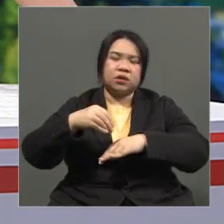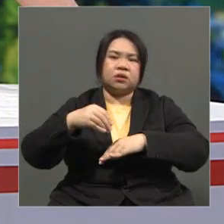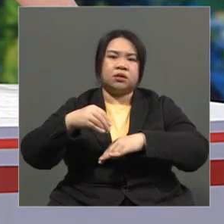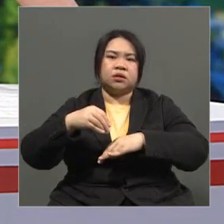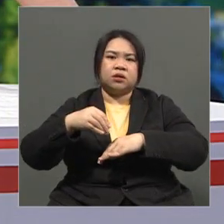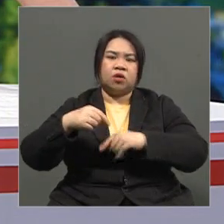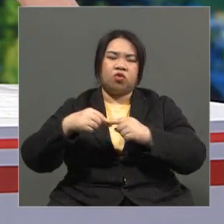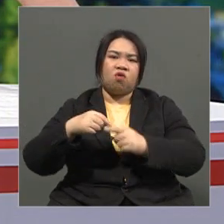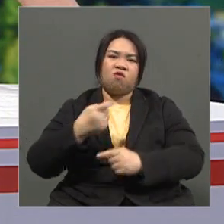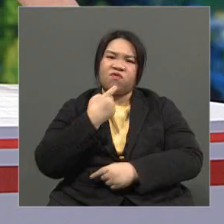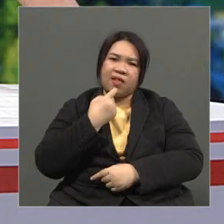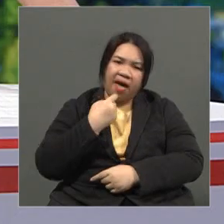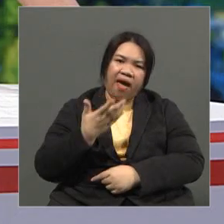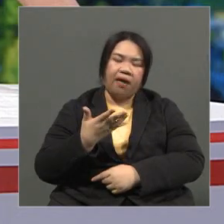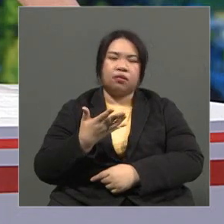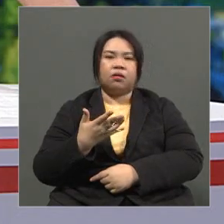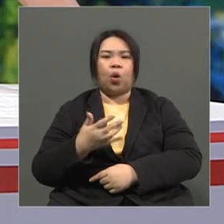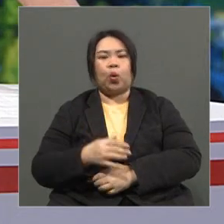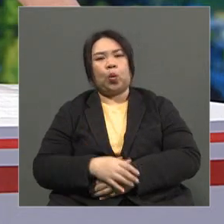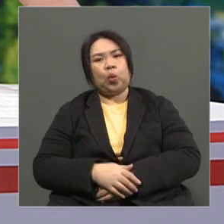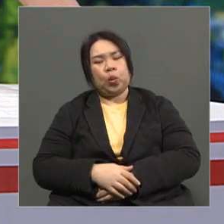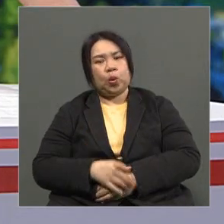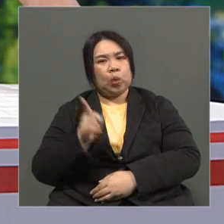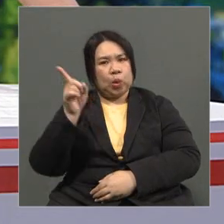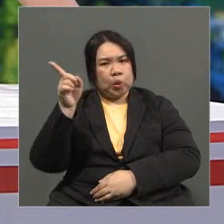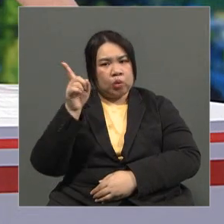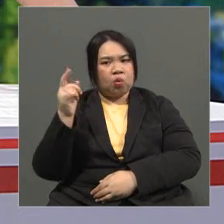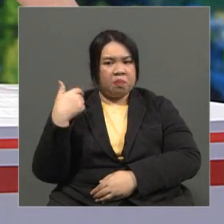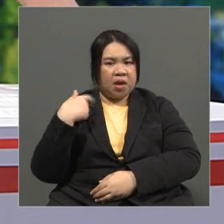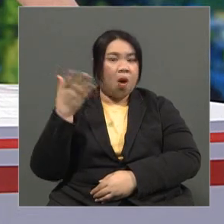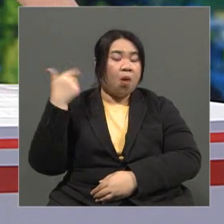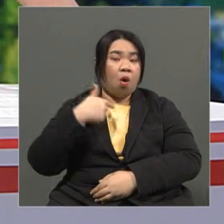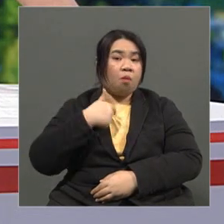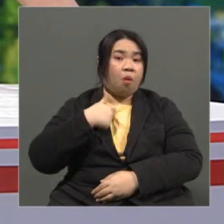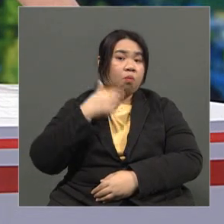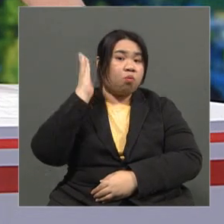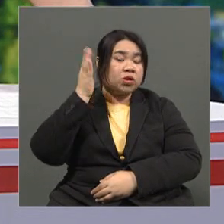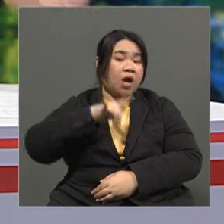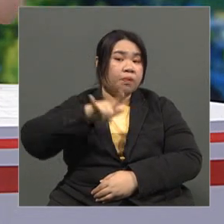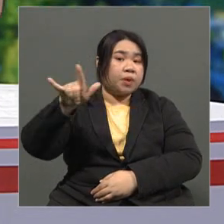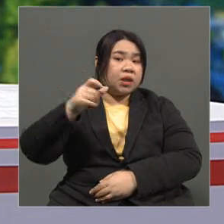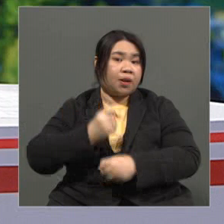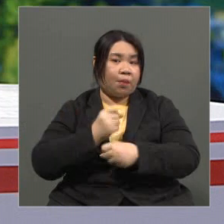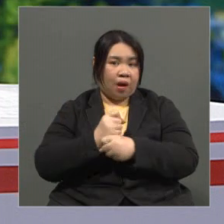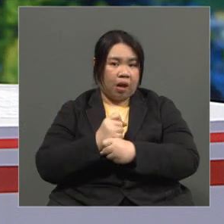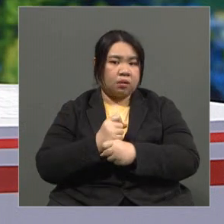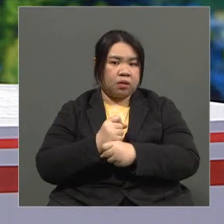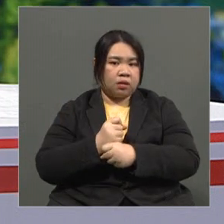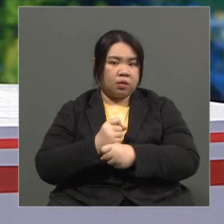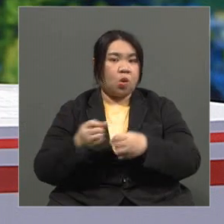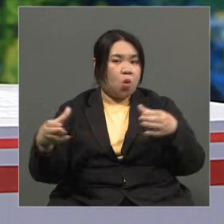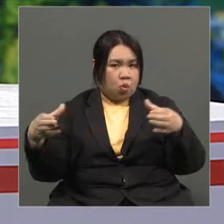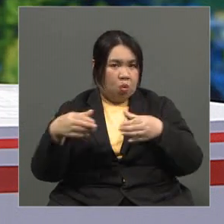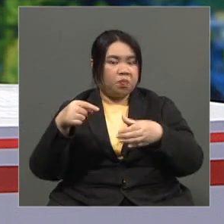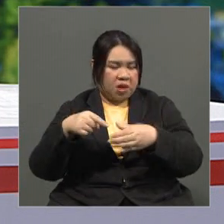ฟินแลนด์เนี่ยกลุ่มสแกนเนี่ยสังเกตดูนะเออสมัยที่ทำงานสายกันวนี้นะโอ้โหช่วงเจะเป็นเป็นช่วงเวลาที่เ